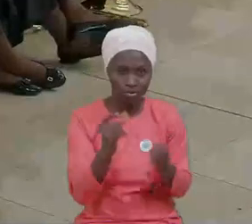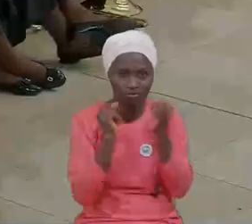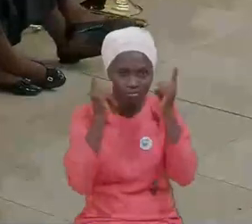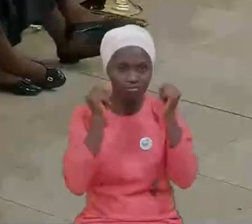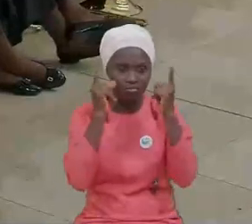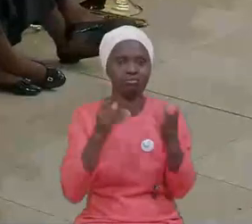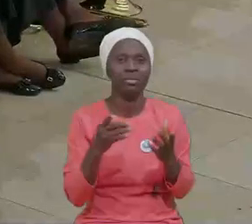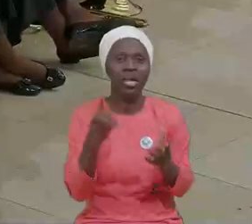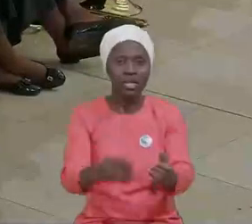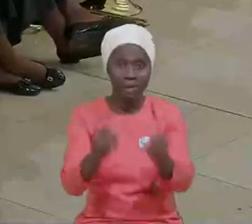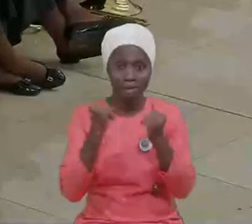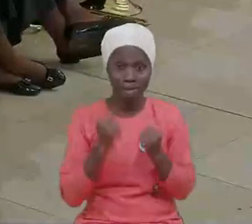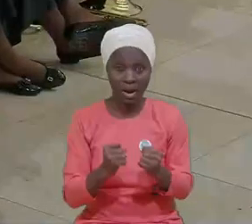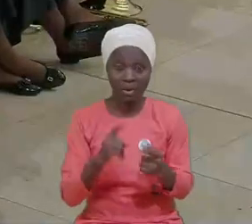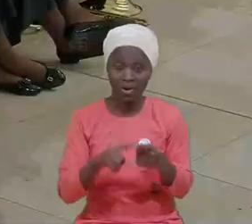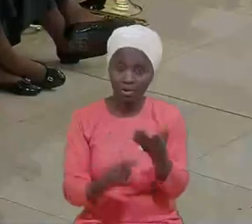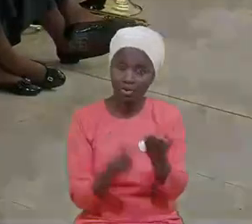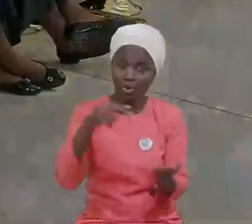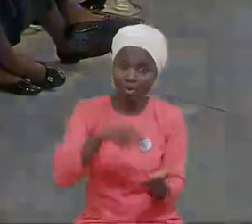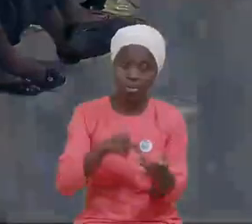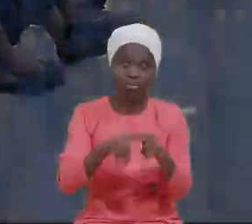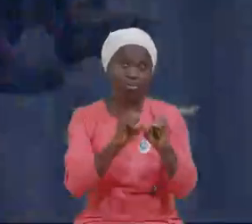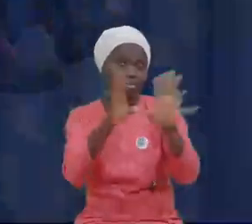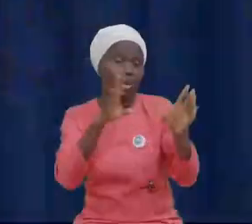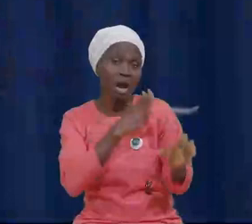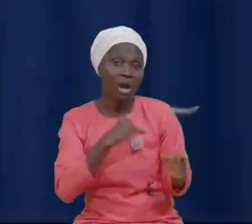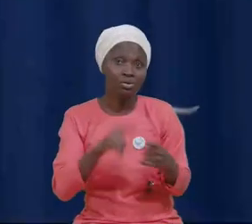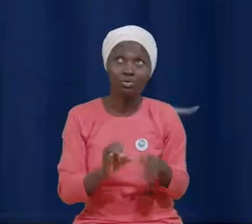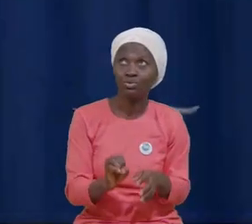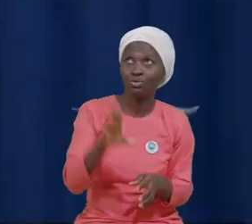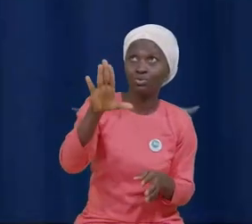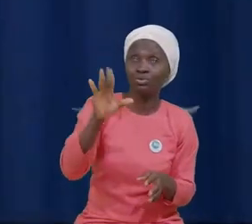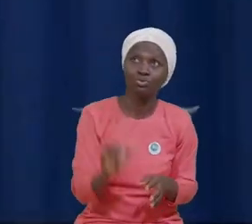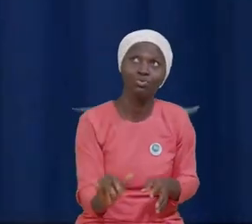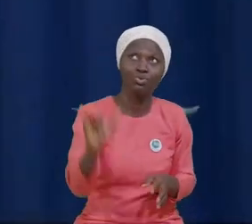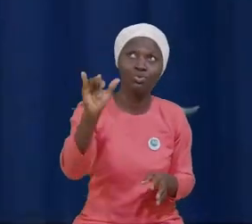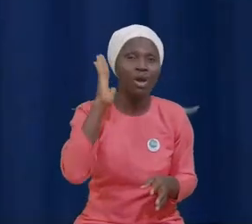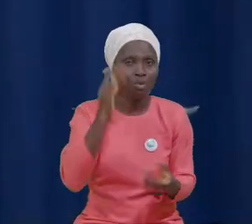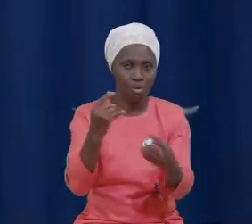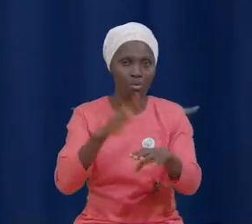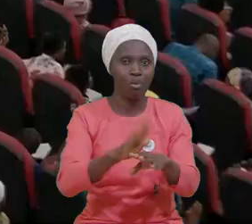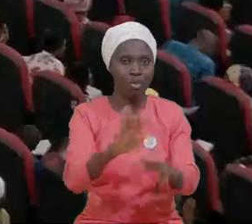Réveille-toi, réveille-toi. J'ai dit, la puissance de te lever, de briller, de prendre l'envol, viendra dans ta vie au nom